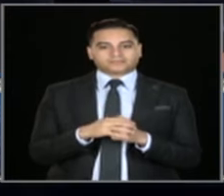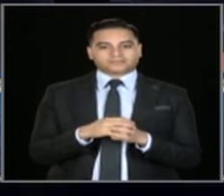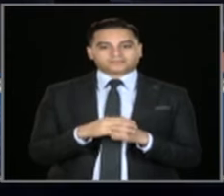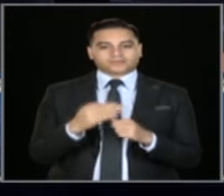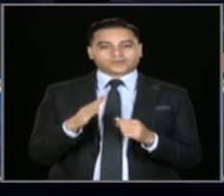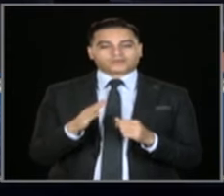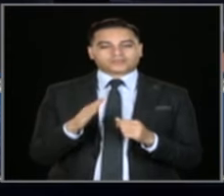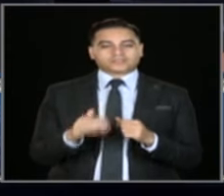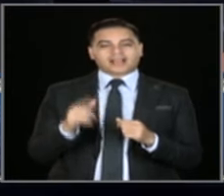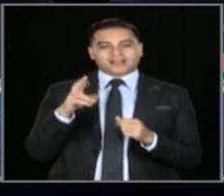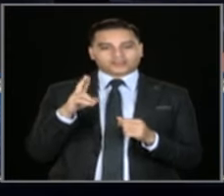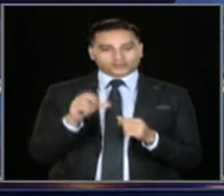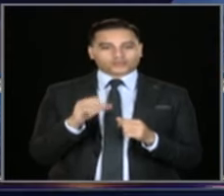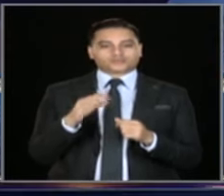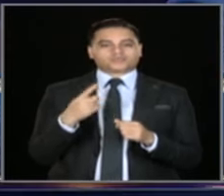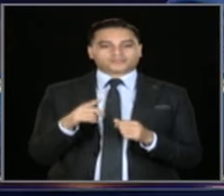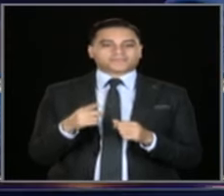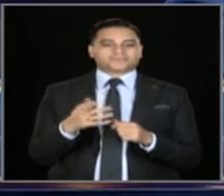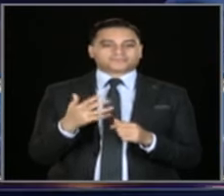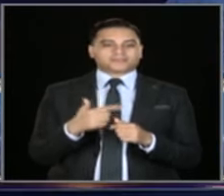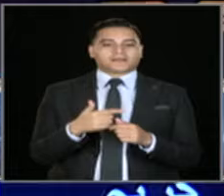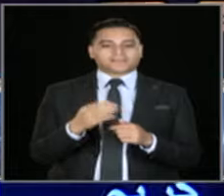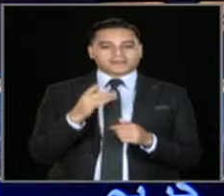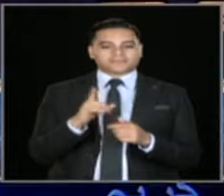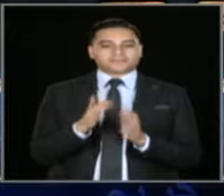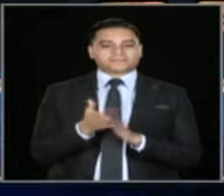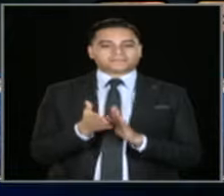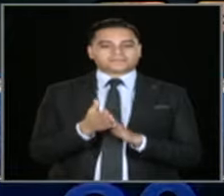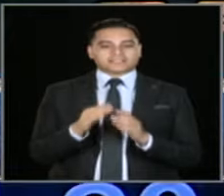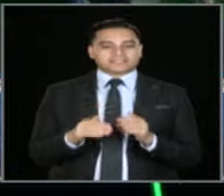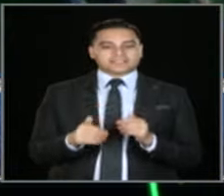سانتوس. كريم جمال الدين، برافو عليك، إجابة صحيحة.